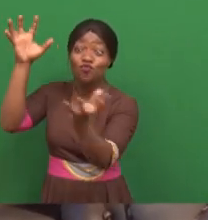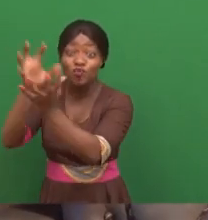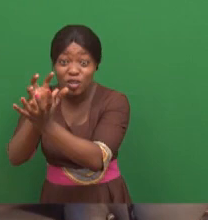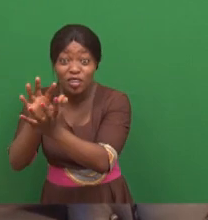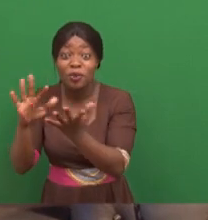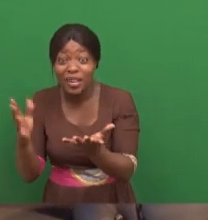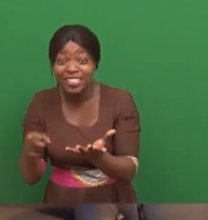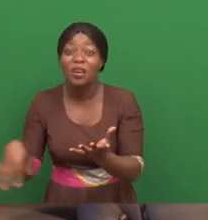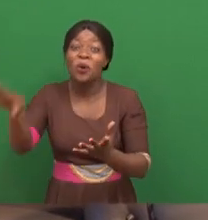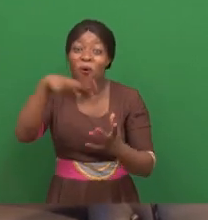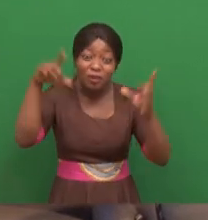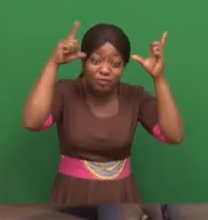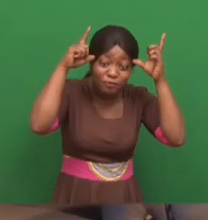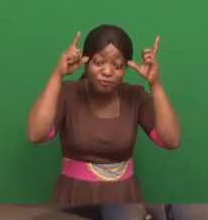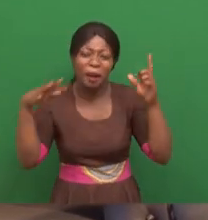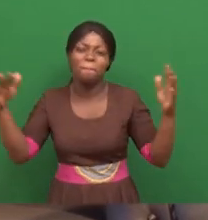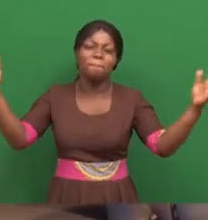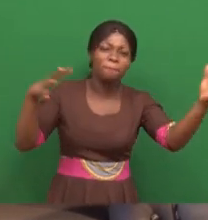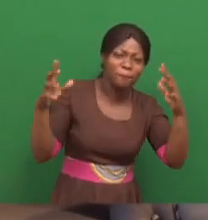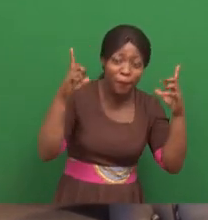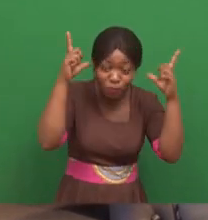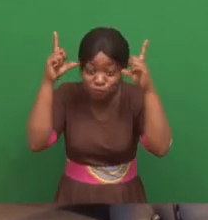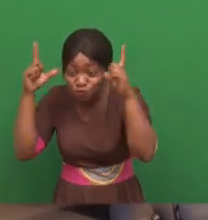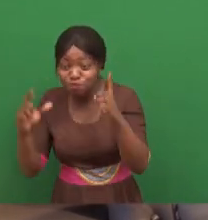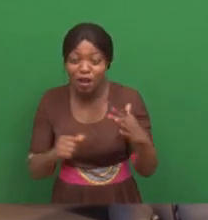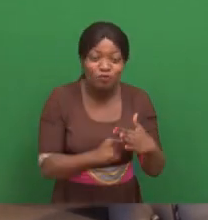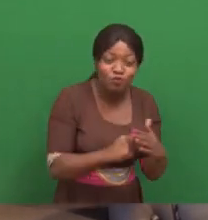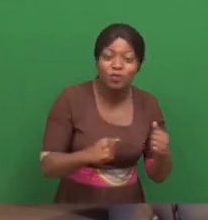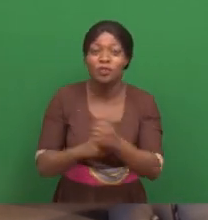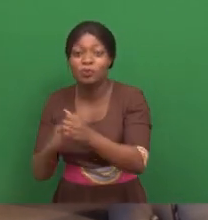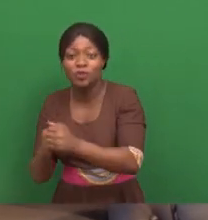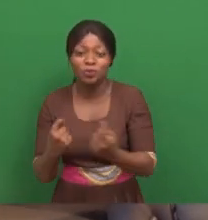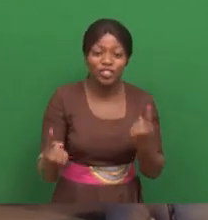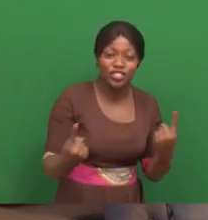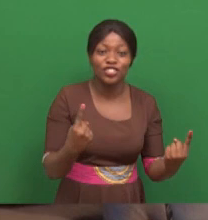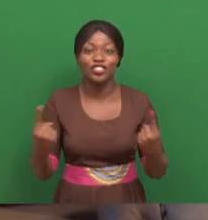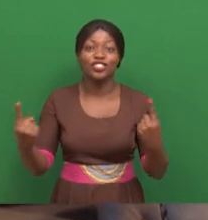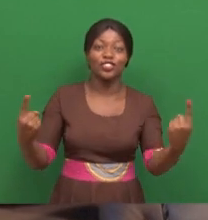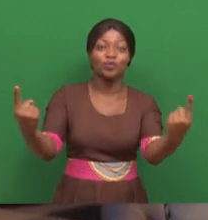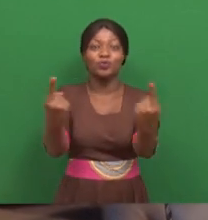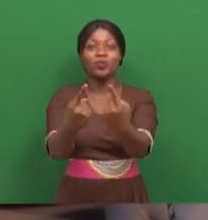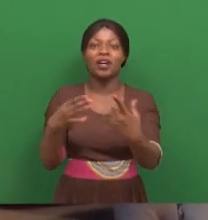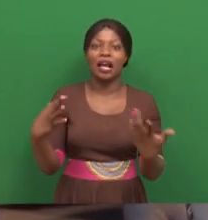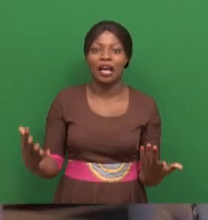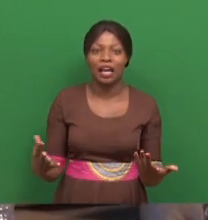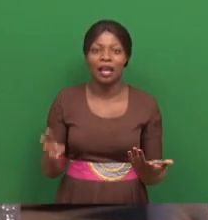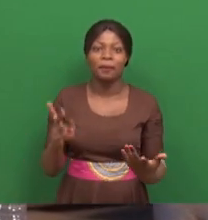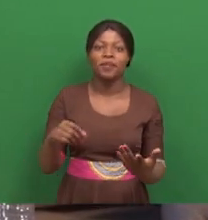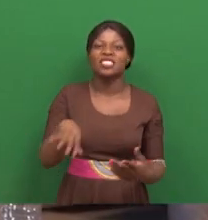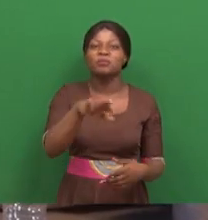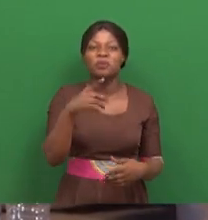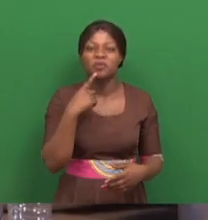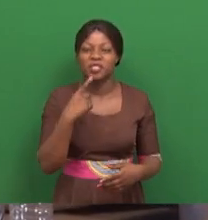chete. Dzinouya dzese kuzokomba. Tokundwa nemuka. Saka imune makanyarara muchiti